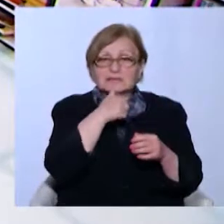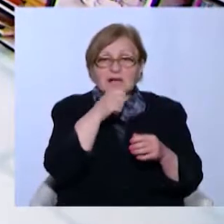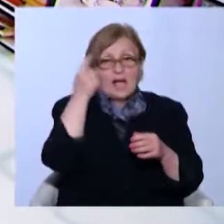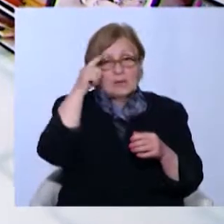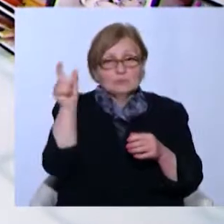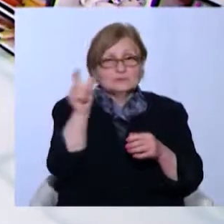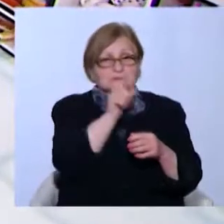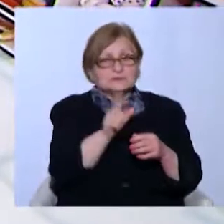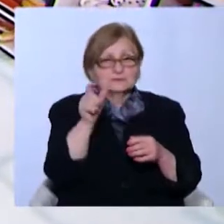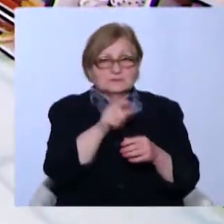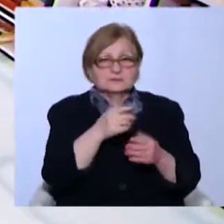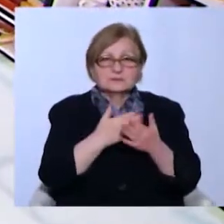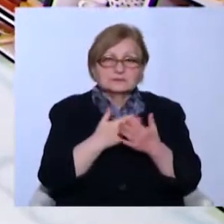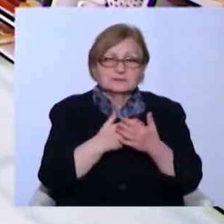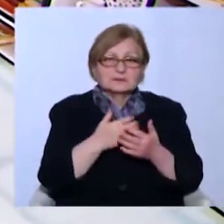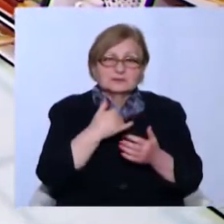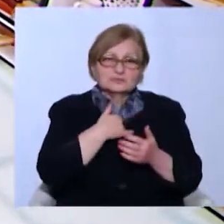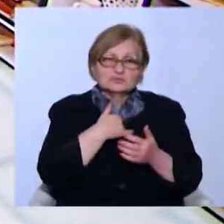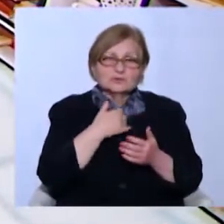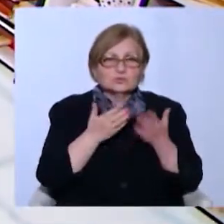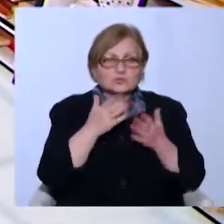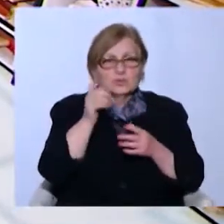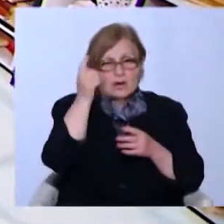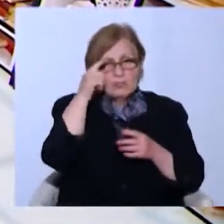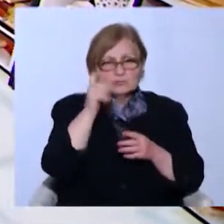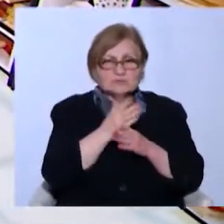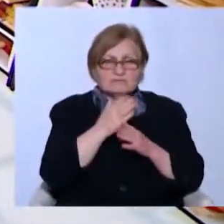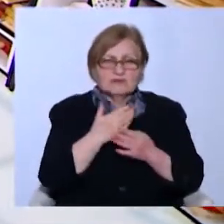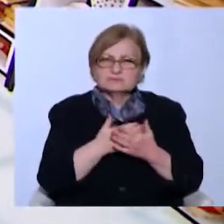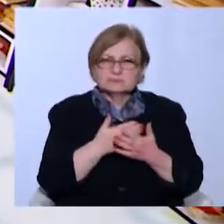შეიძლება. მაგალითად, აი რომ მქონდეთ აი ესეთი ამოცანა, რომ